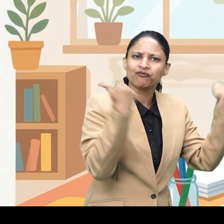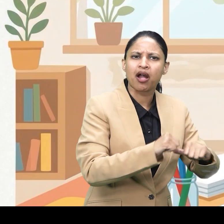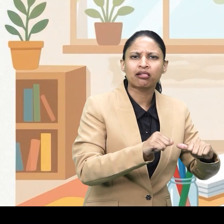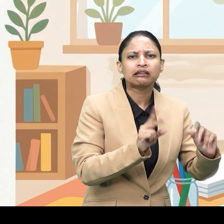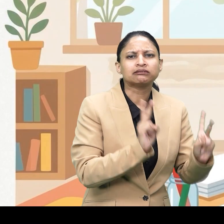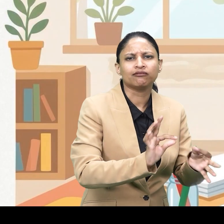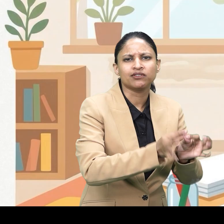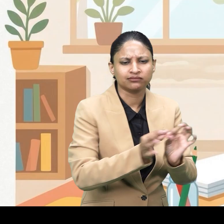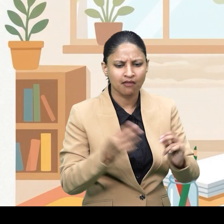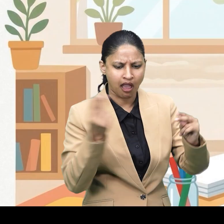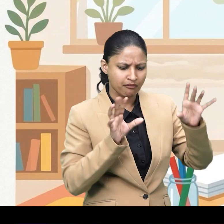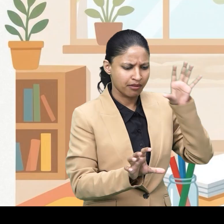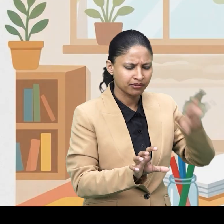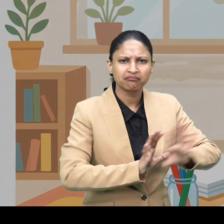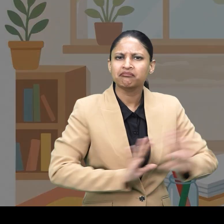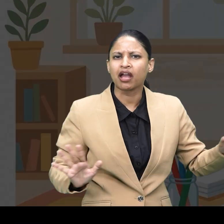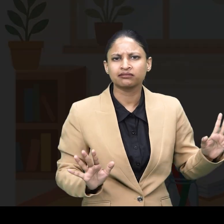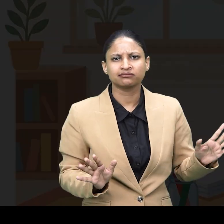असंभव।